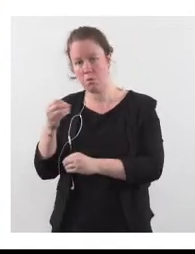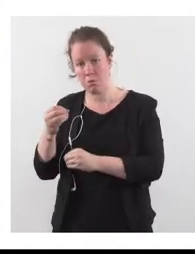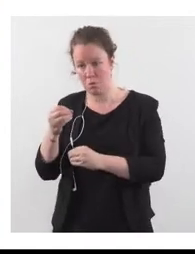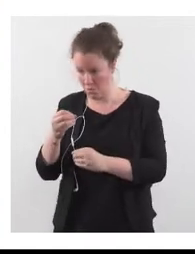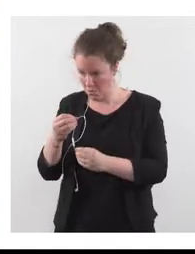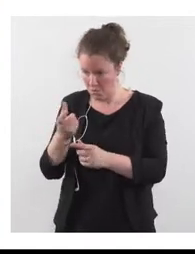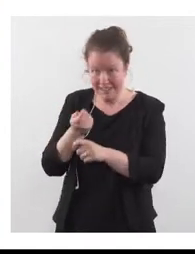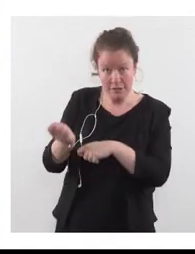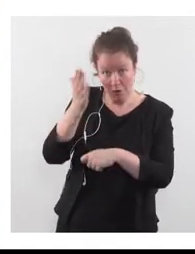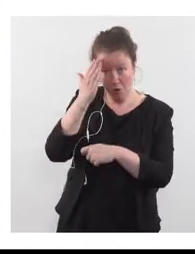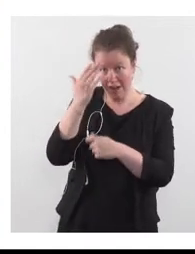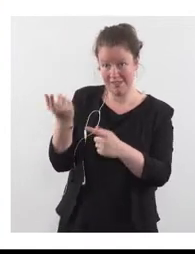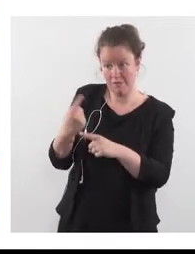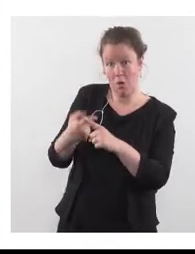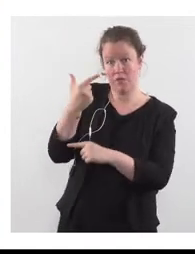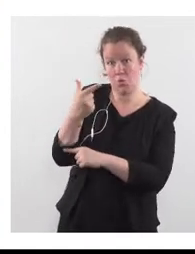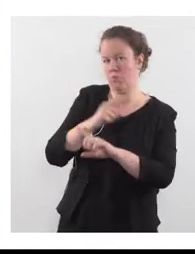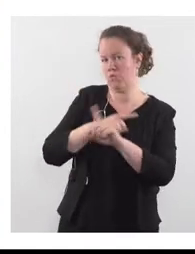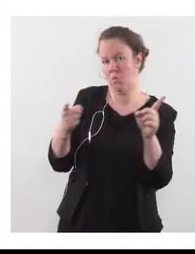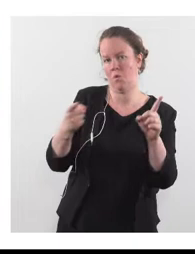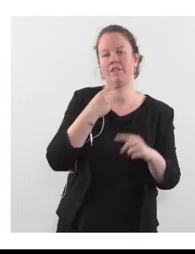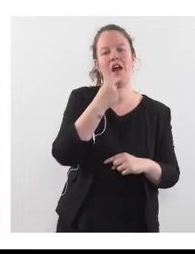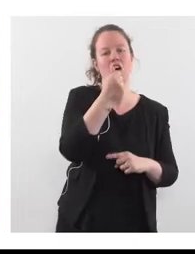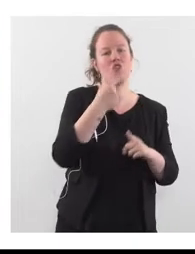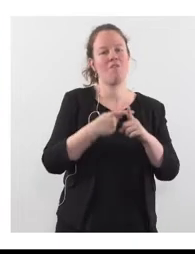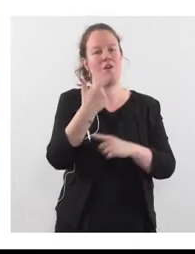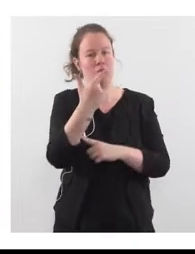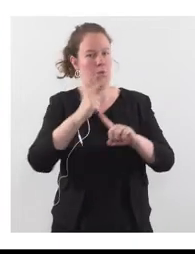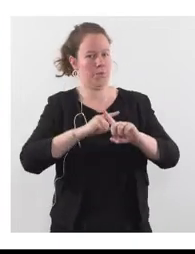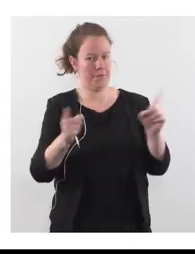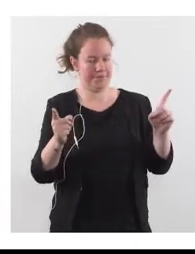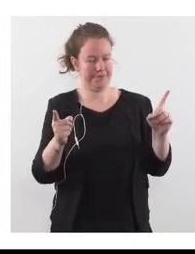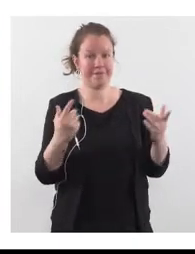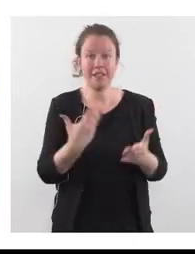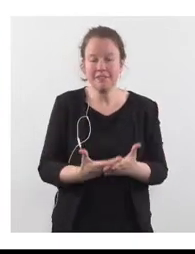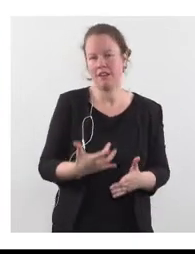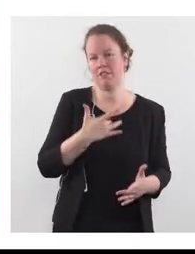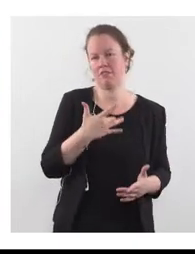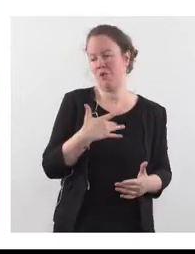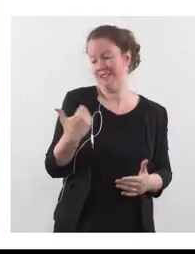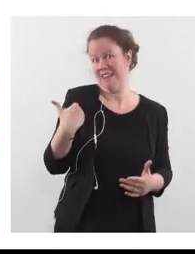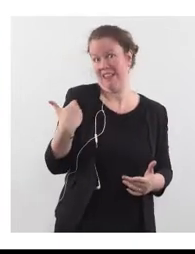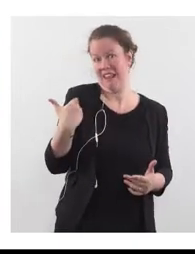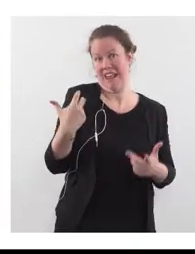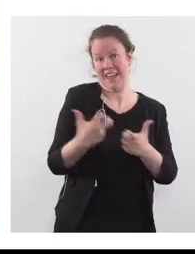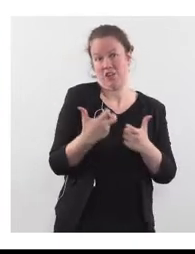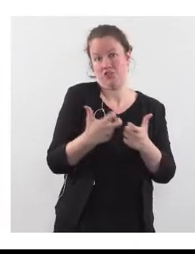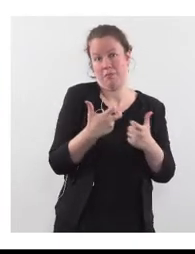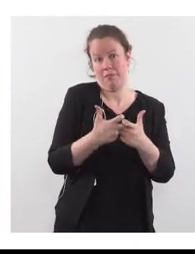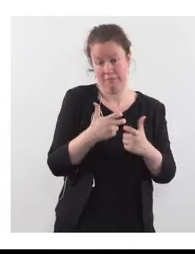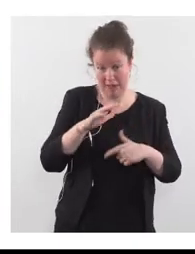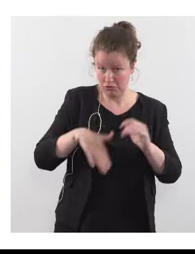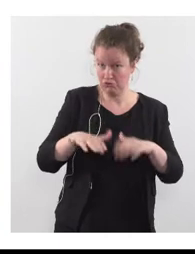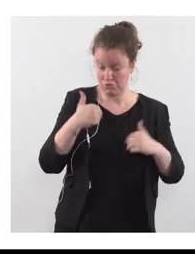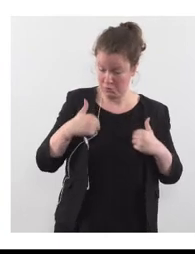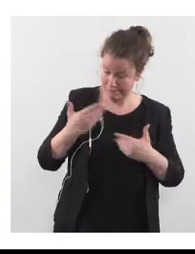indemnisation supplémentaire pour la discrimination. Et cet exemple très récent permet d'illustrer le résultat efficace d'une action contentieuse